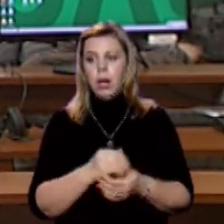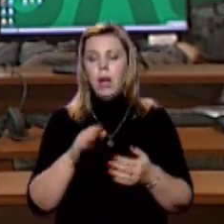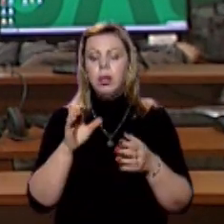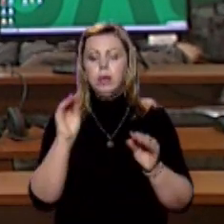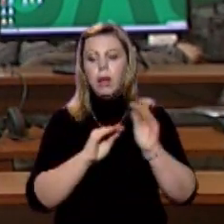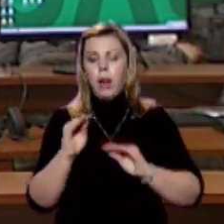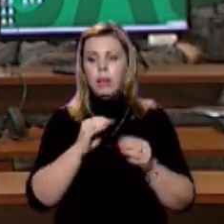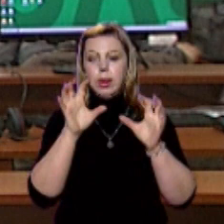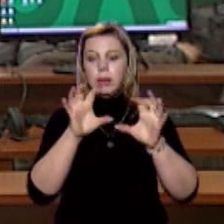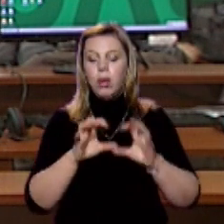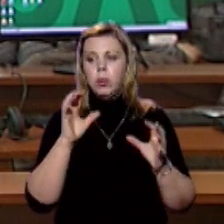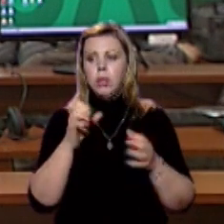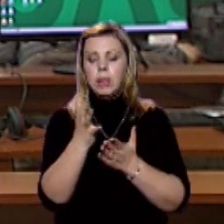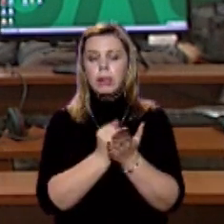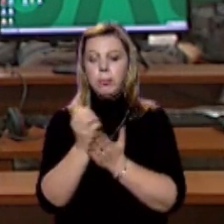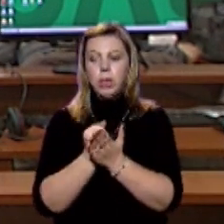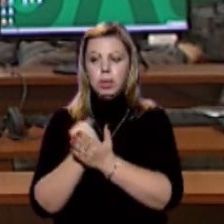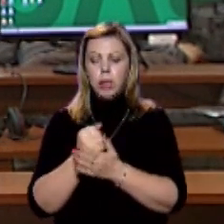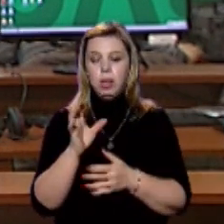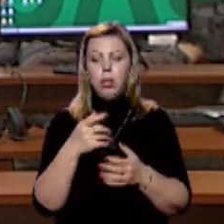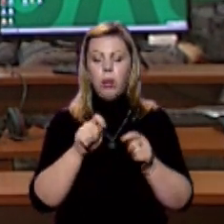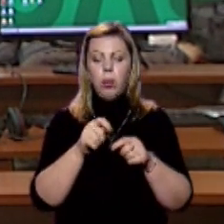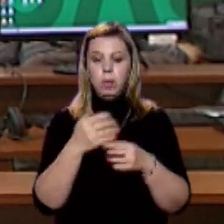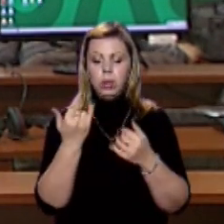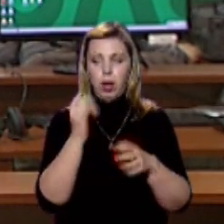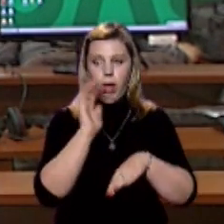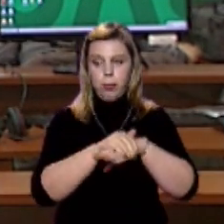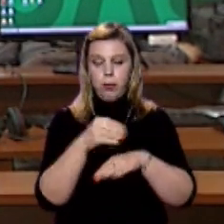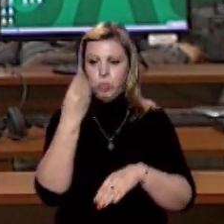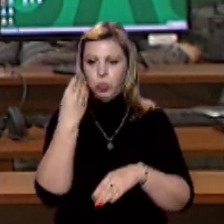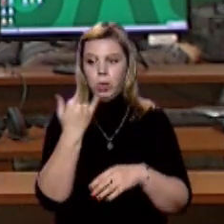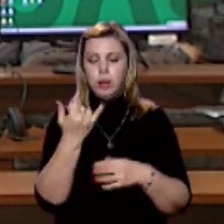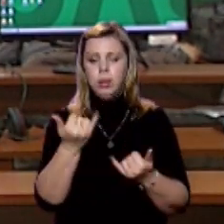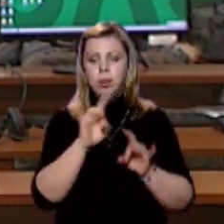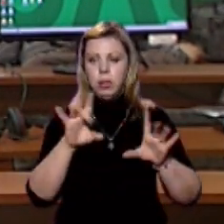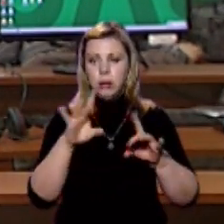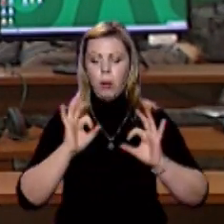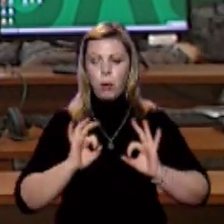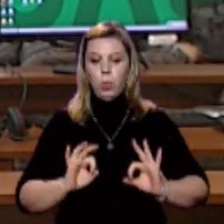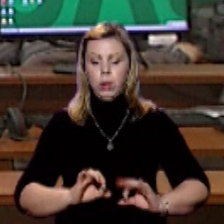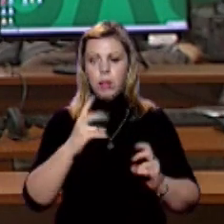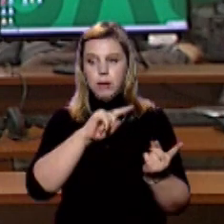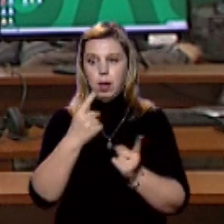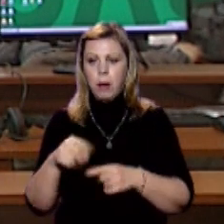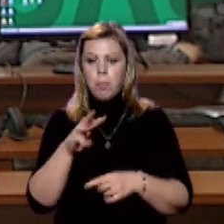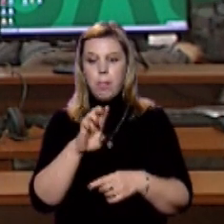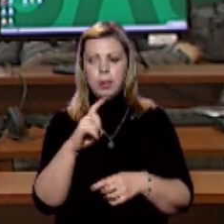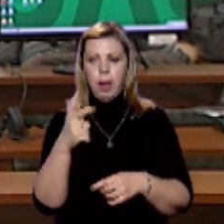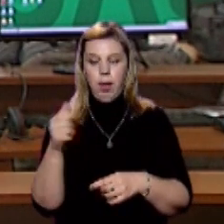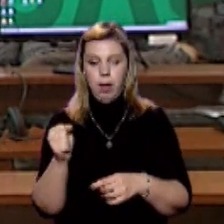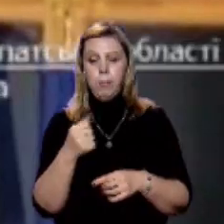Склад із незаконним зберіганням автозапчастин викрили правоохоронці в Ужгороді. Про це сьогодні сказала речниця прокуратури на Закарпатті Марина